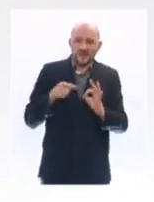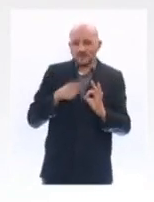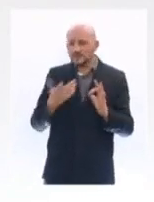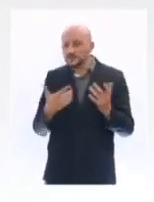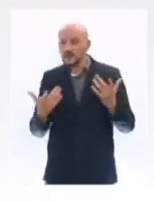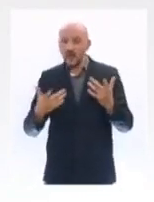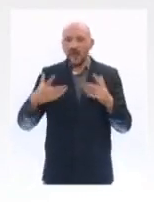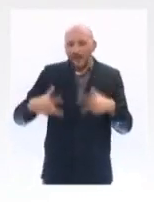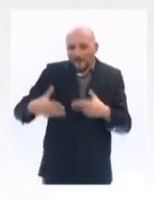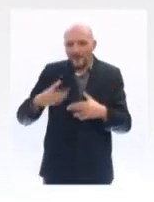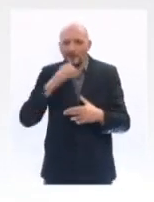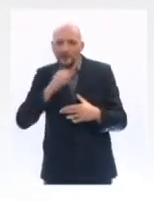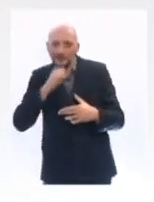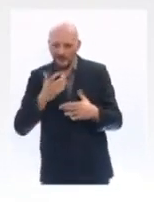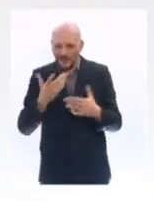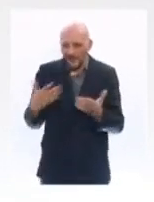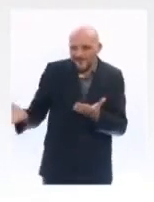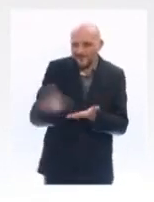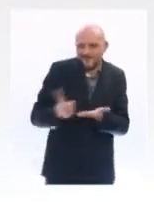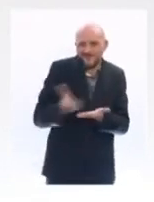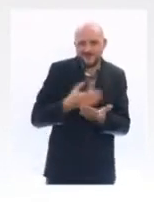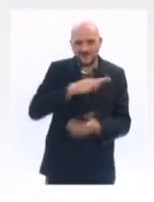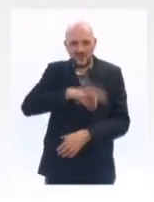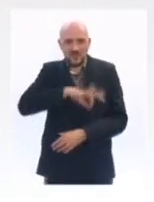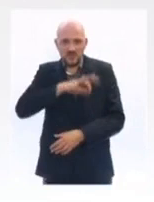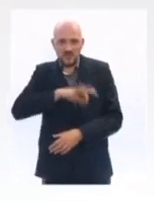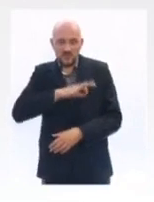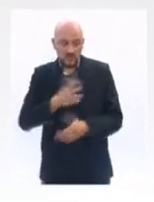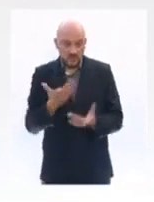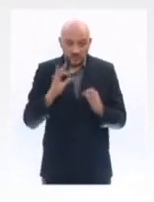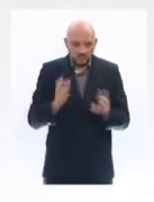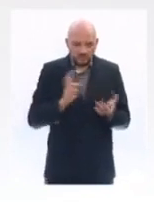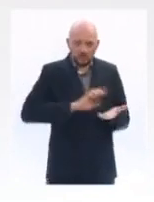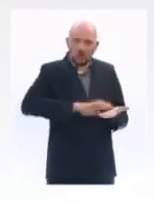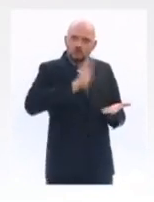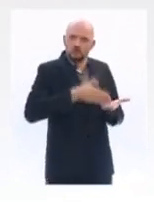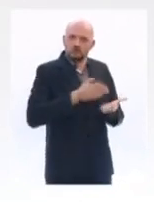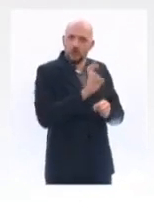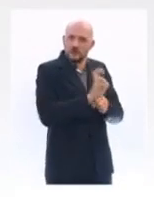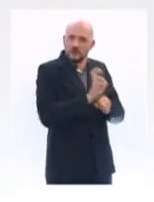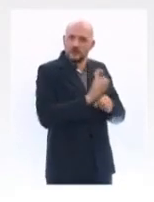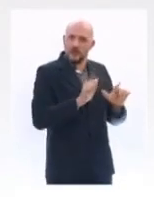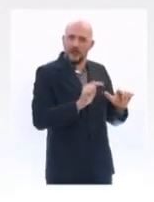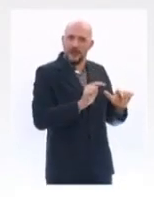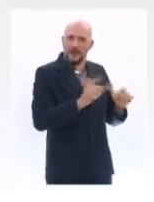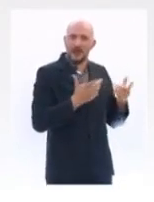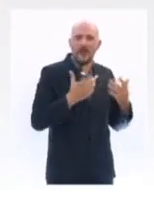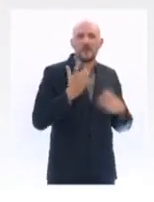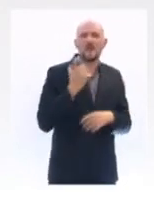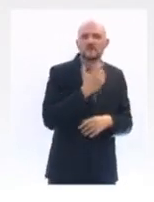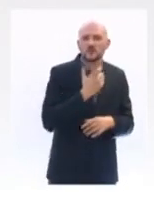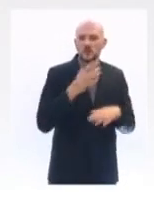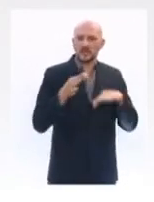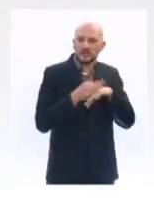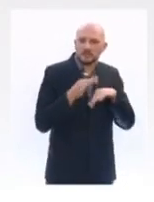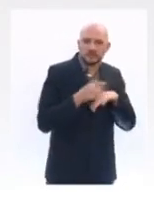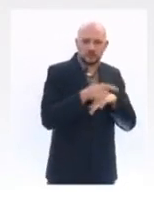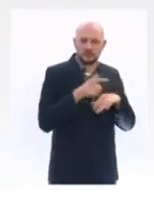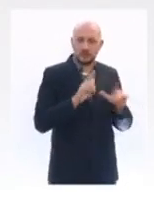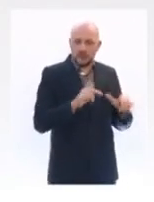qui sont fermés par décision administrative pourront recevoir une indemnisation allant jusqu'à 10 000 euros.